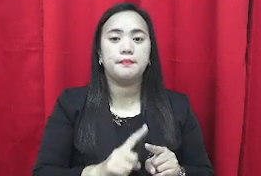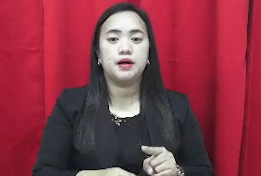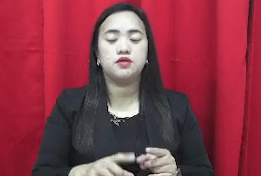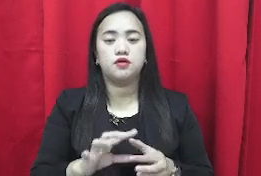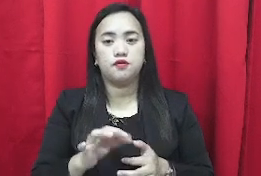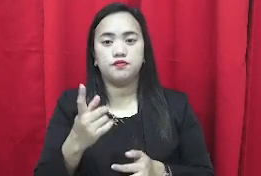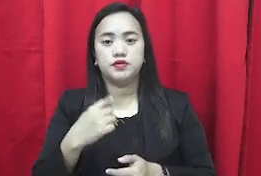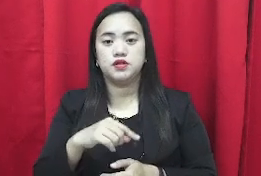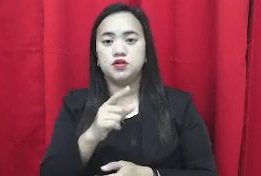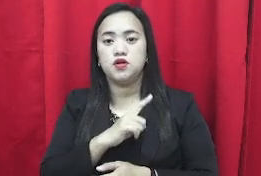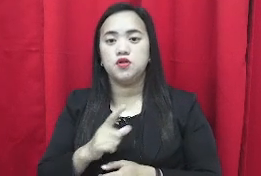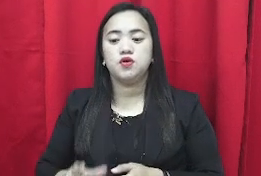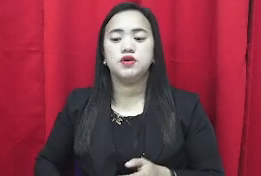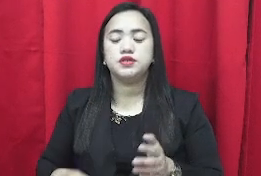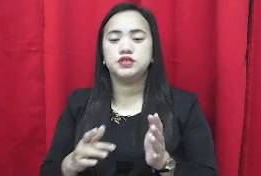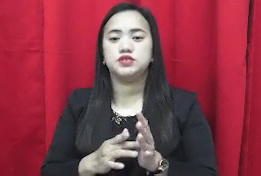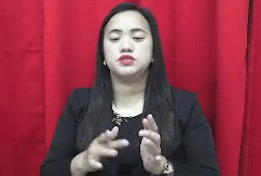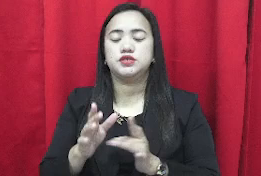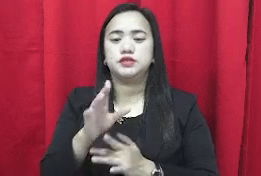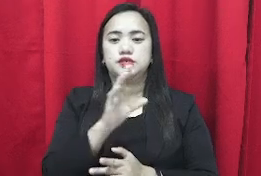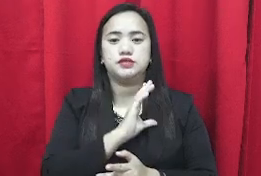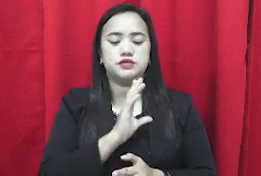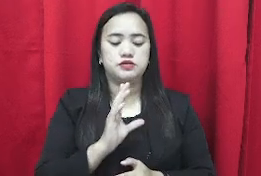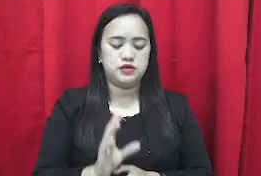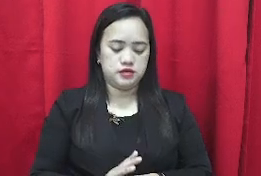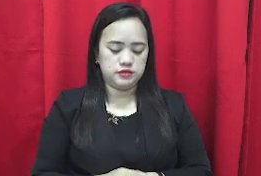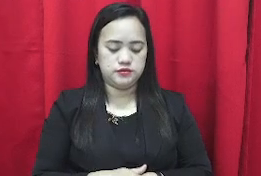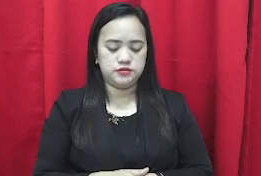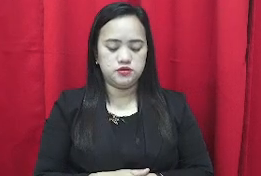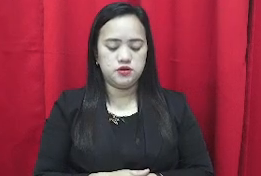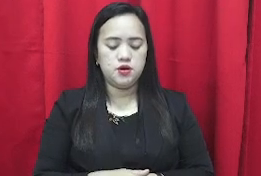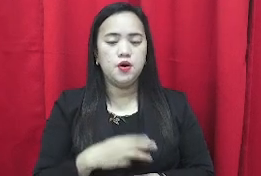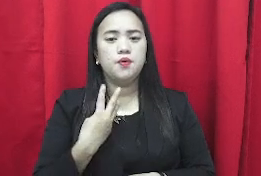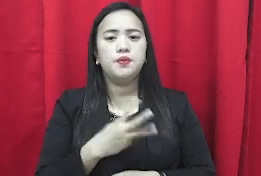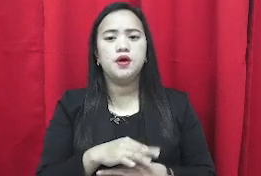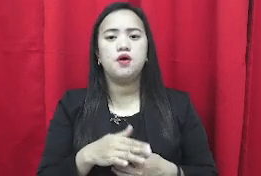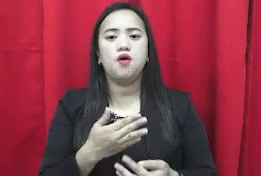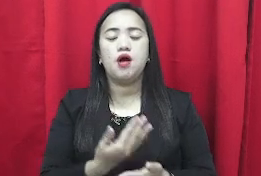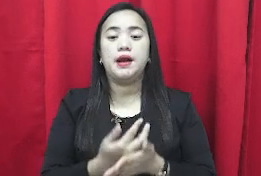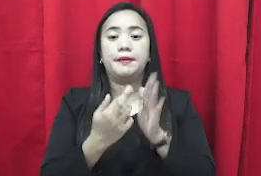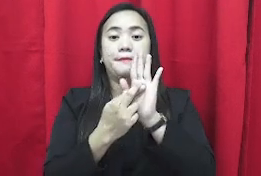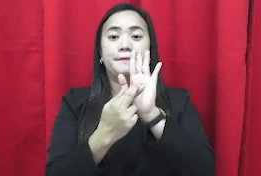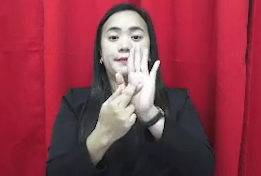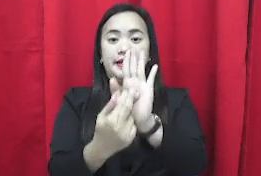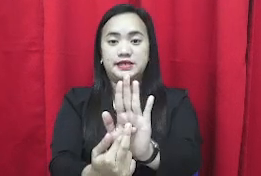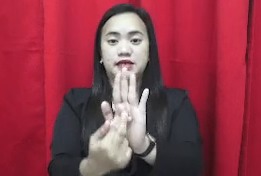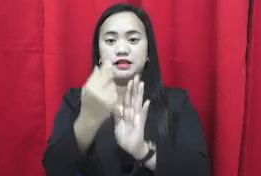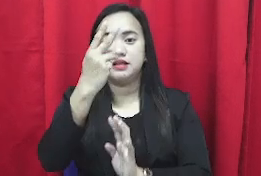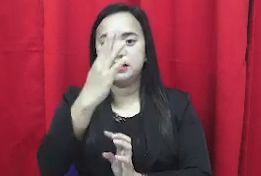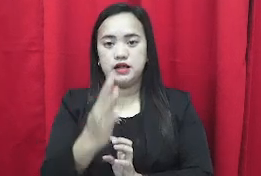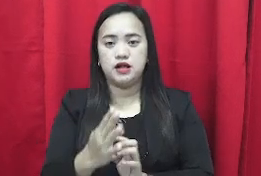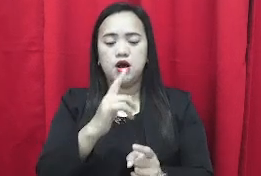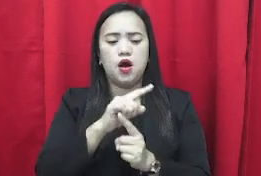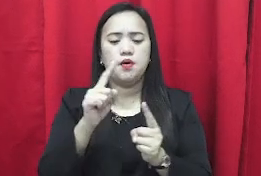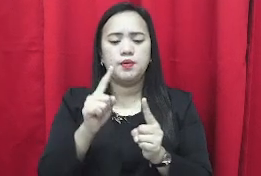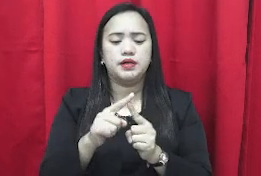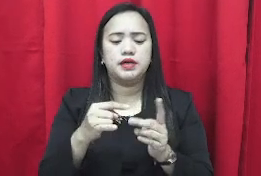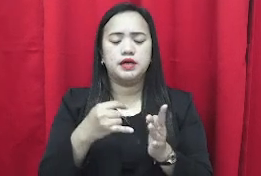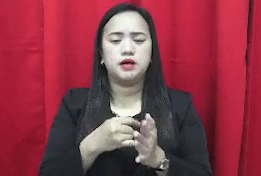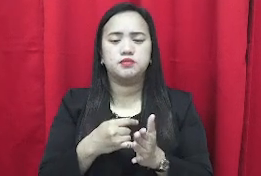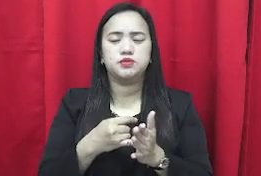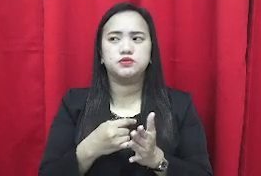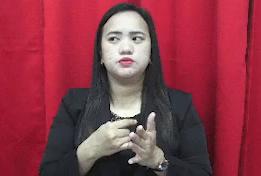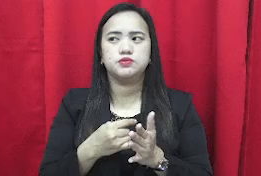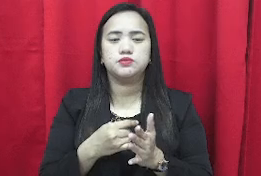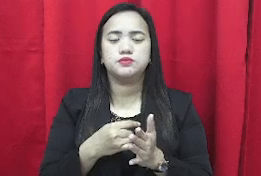Lord Jesus Christ you see the point is we represent the Lord Jesus Christ when it comes on enduring hardness sir